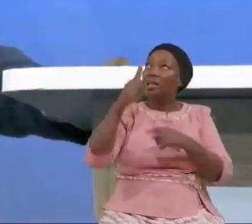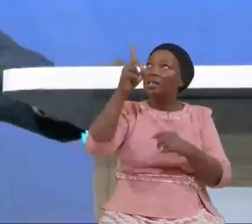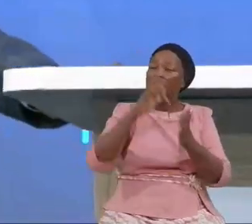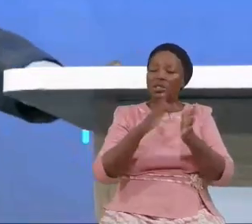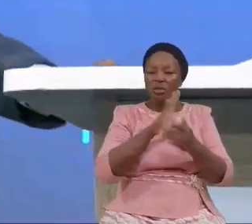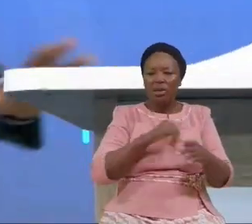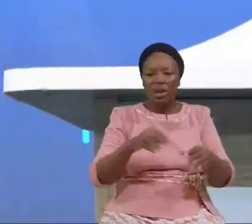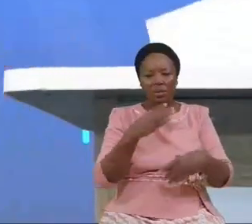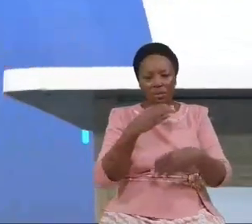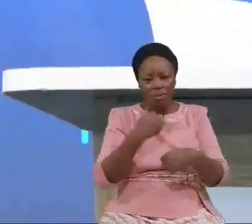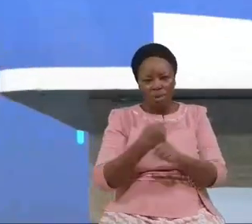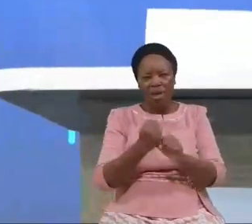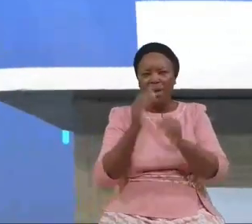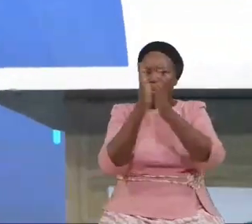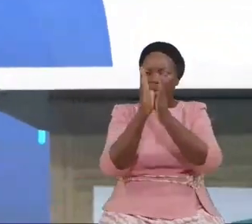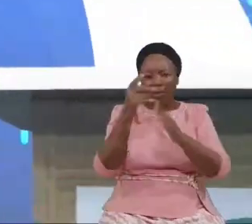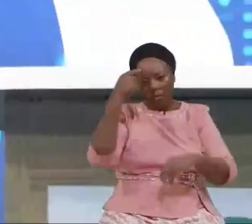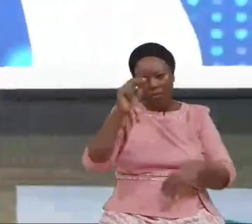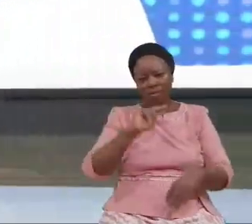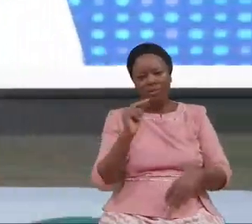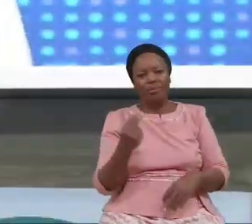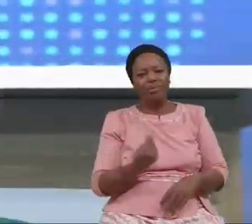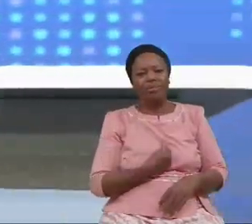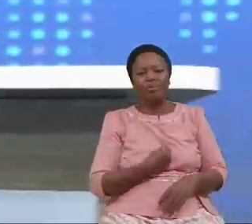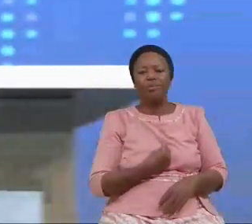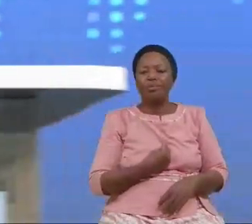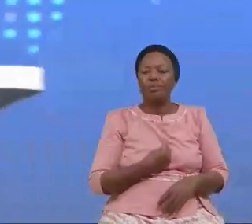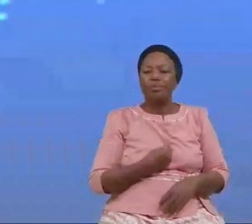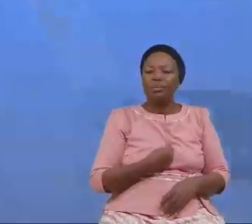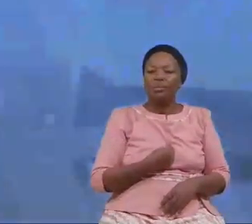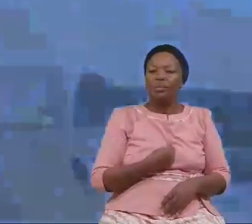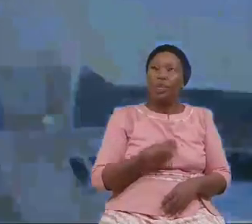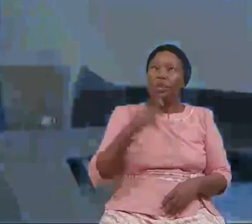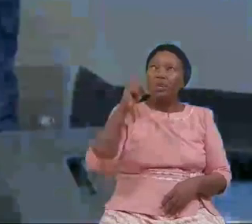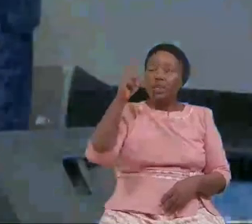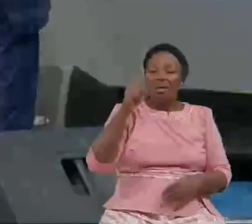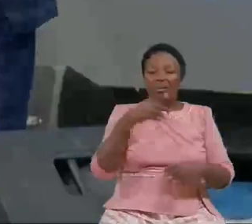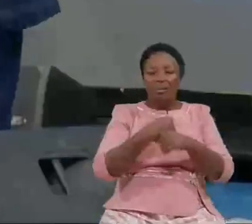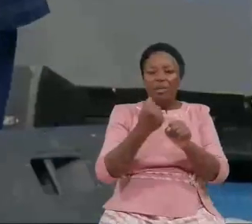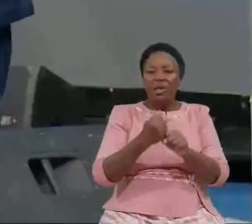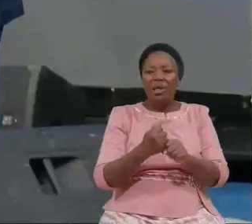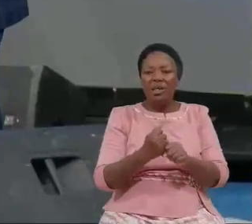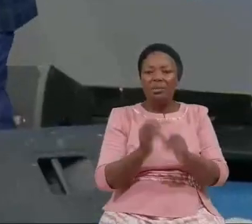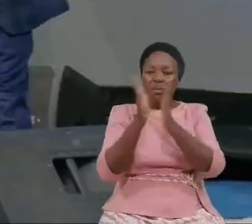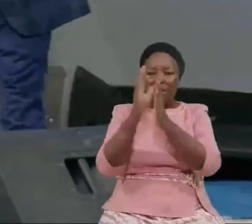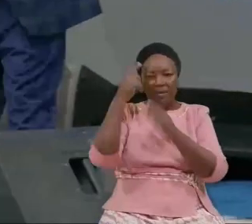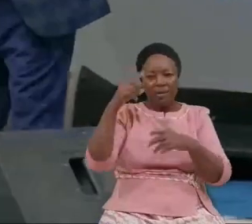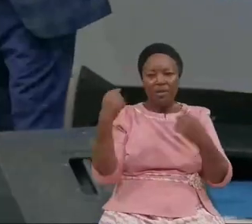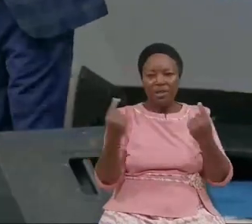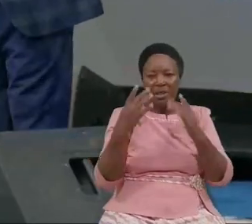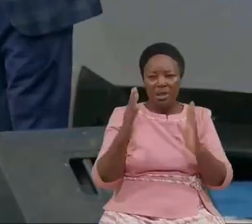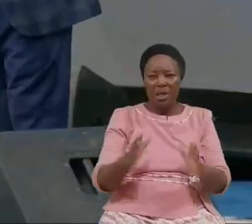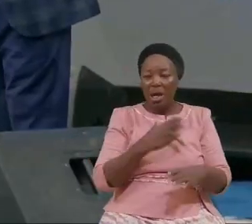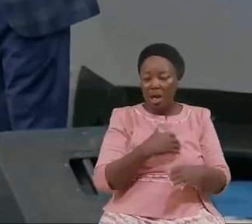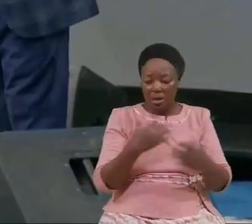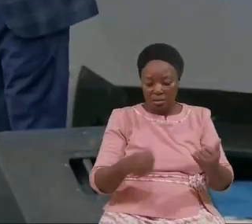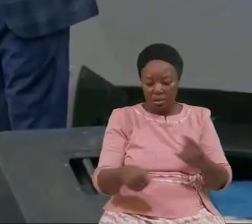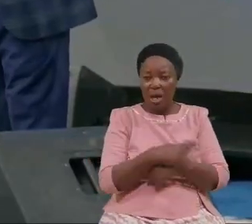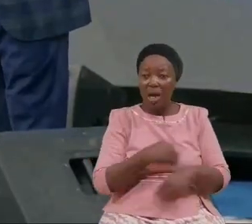pour nous et l'intercept pour les pêcheurs ce soir comme tu